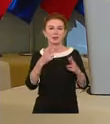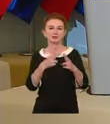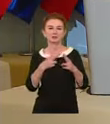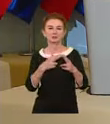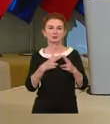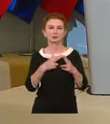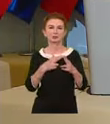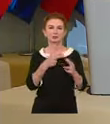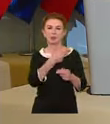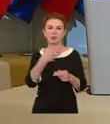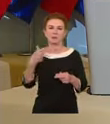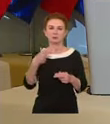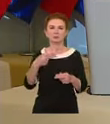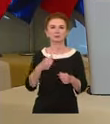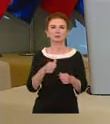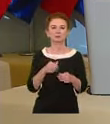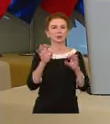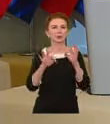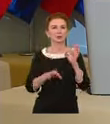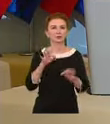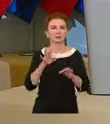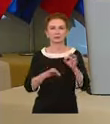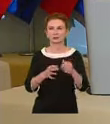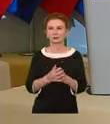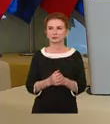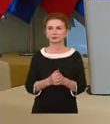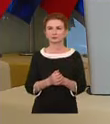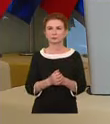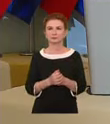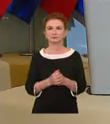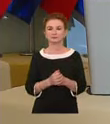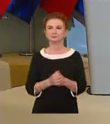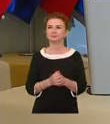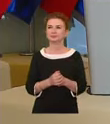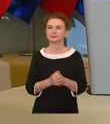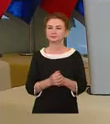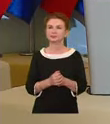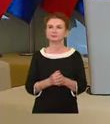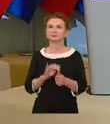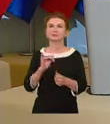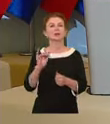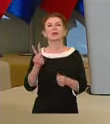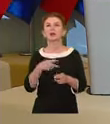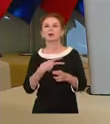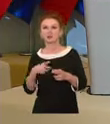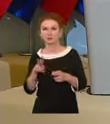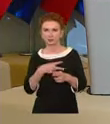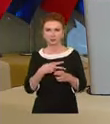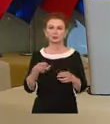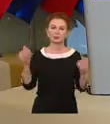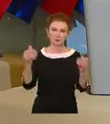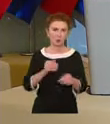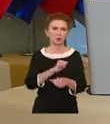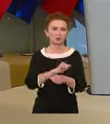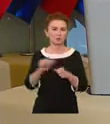tematu konferencji. Proszę bardzo. Pani redaktor Edyta Kochlewska z dlahandlu.pl pyta, jaki jest horyzont czasowy pełnego przywrócenia